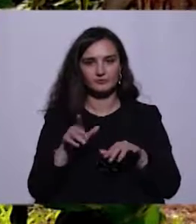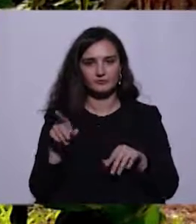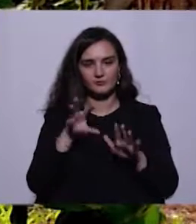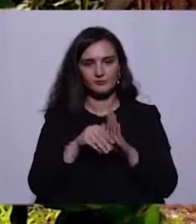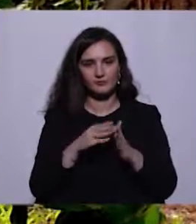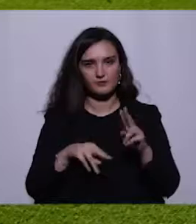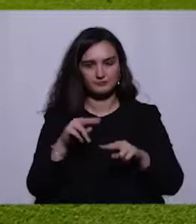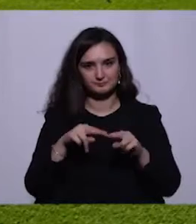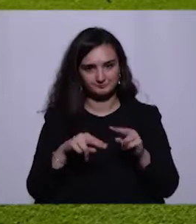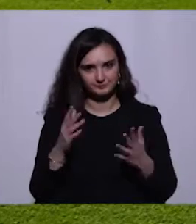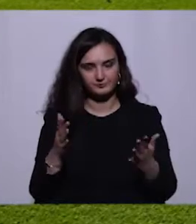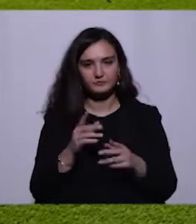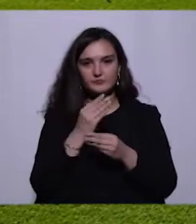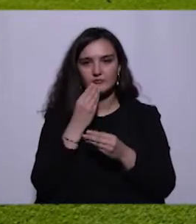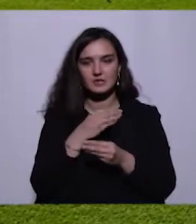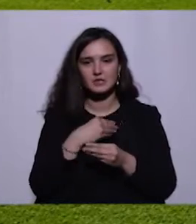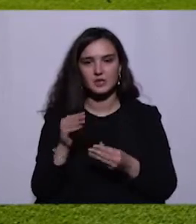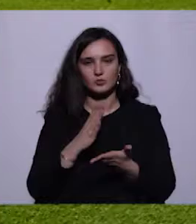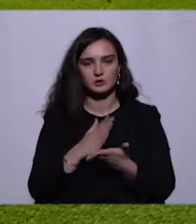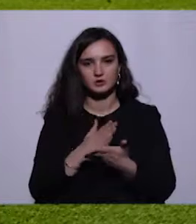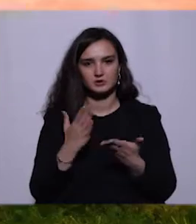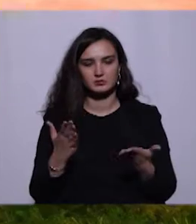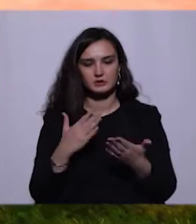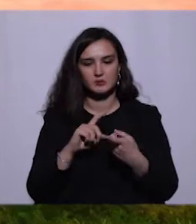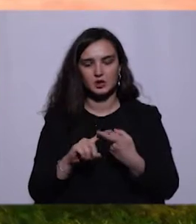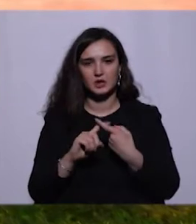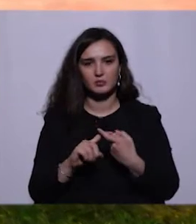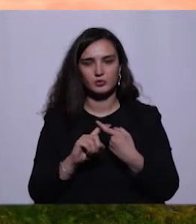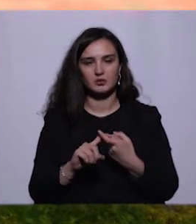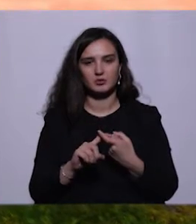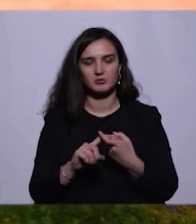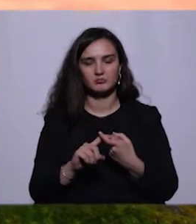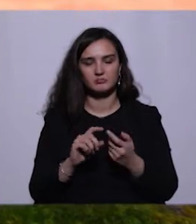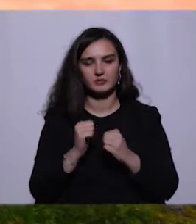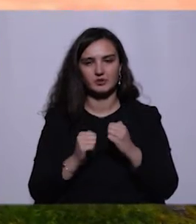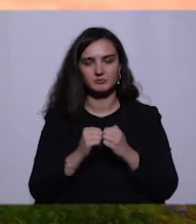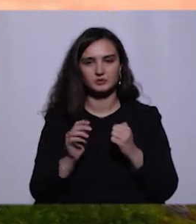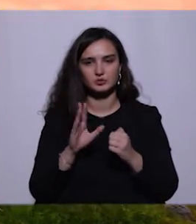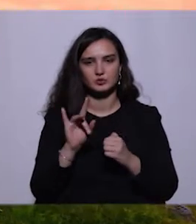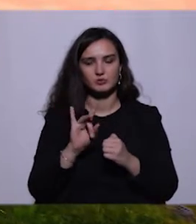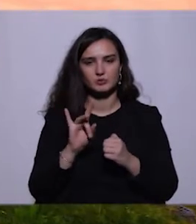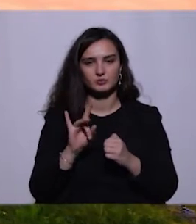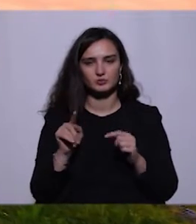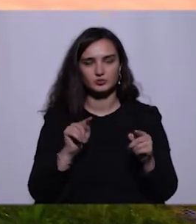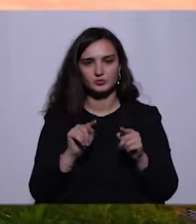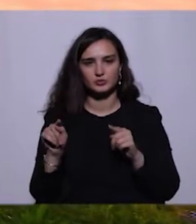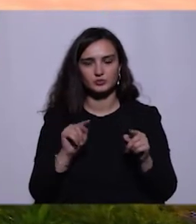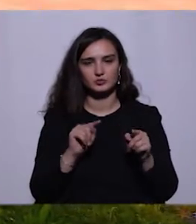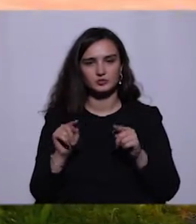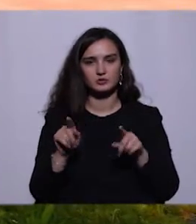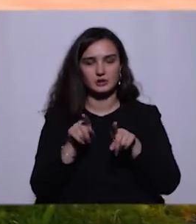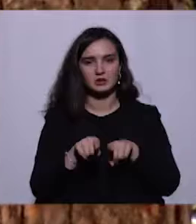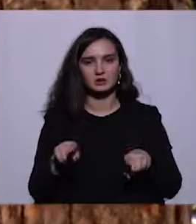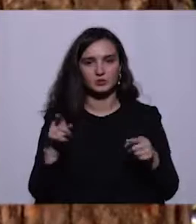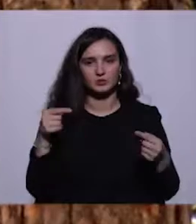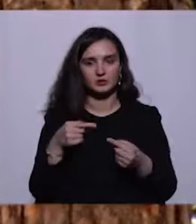ადგილებშია ისინი აგებული. აი საოცარია დამოკიდებულება ქვების ზომებს შორის, რომელიც